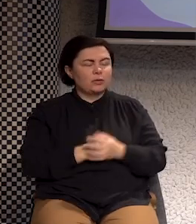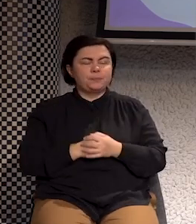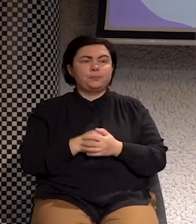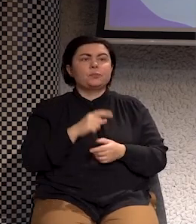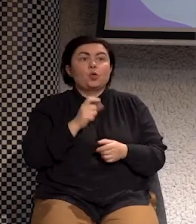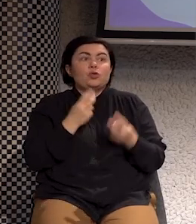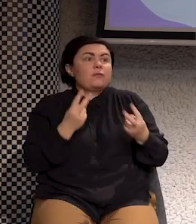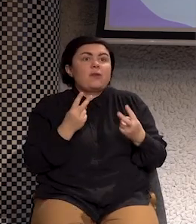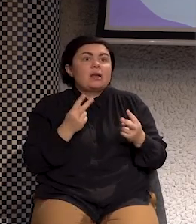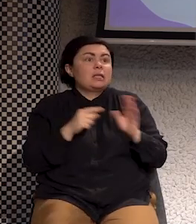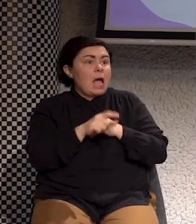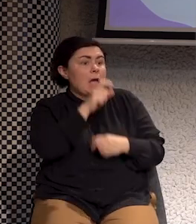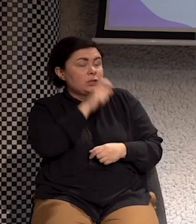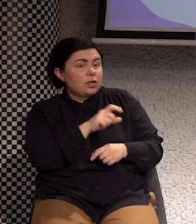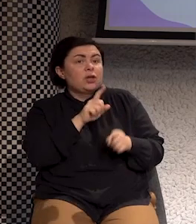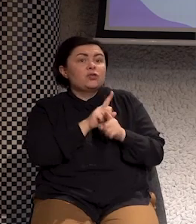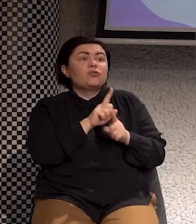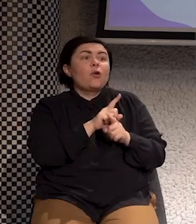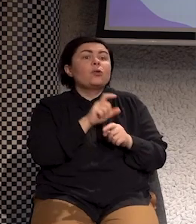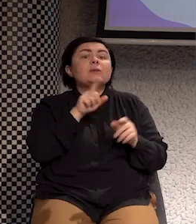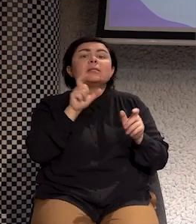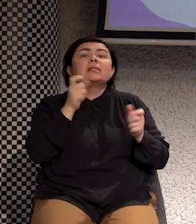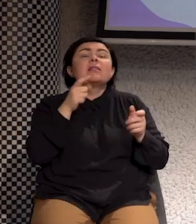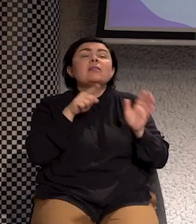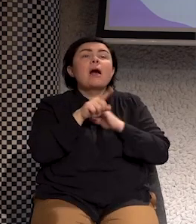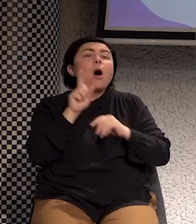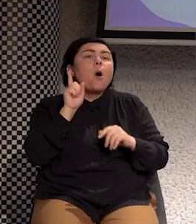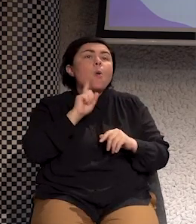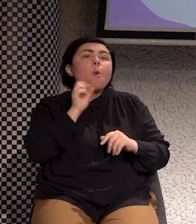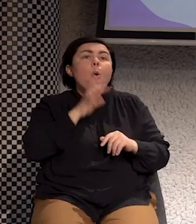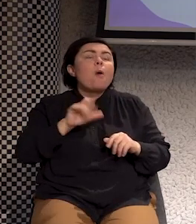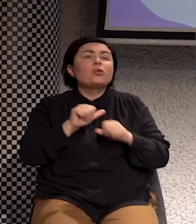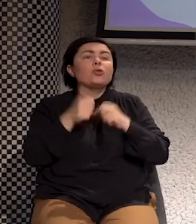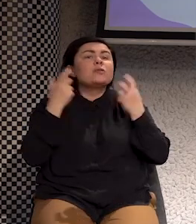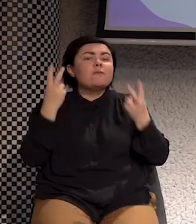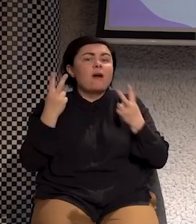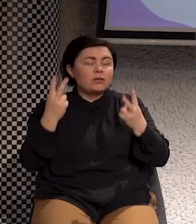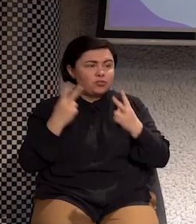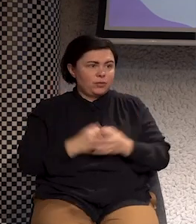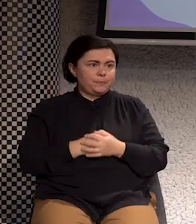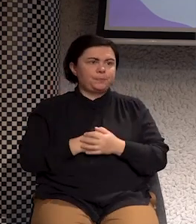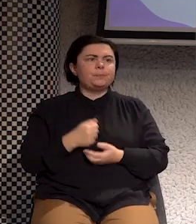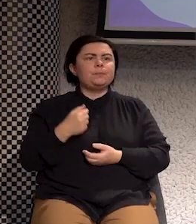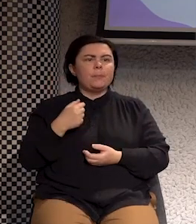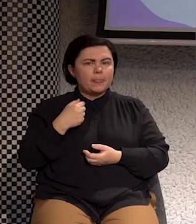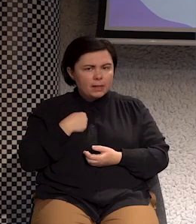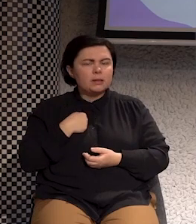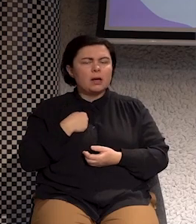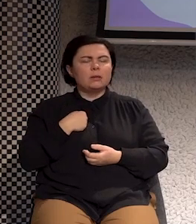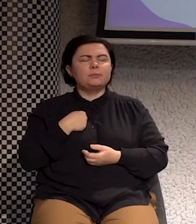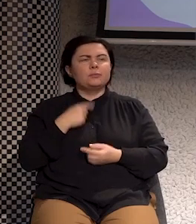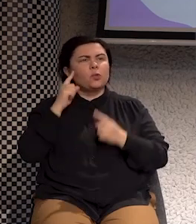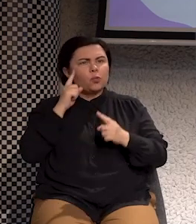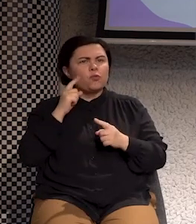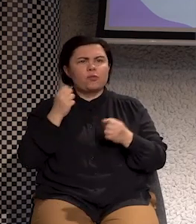istotne dla ciebie, ale też z twojej perspektywy, co dla chłopaków jest tam ważnego? To ja powiem co, jakby to wydaje mi się, że to